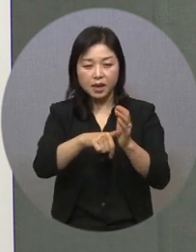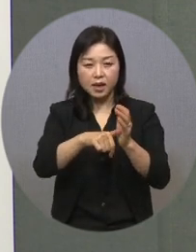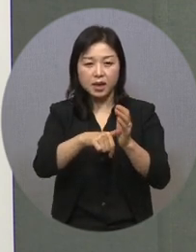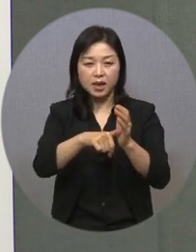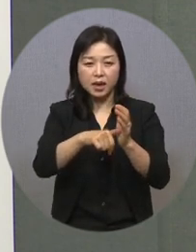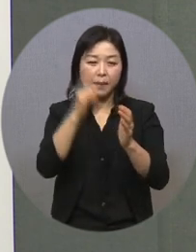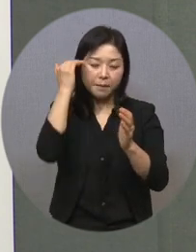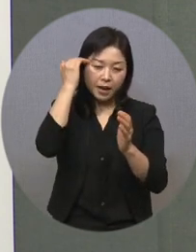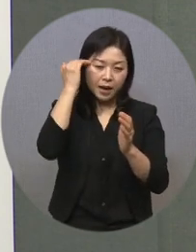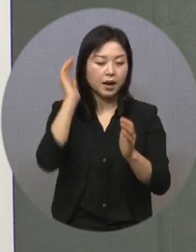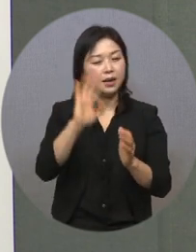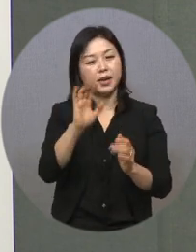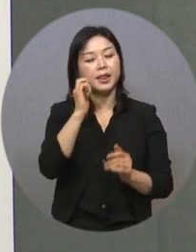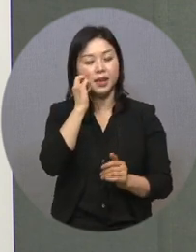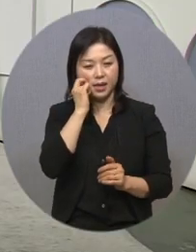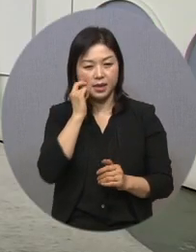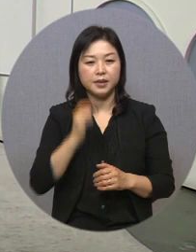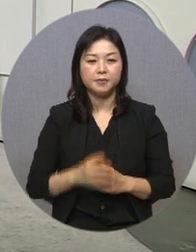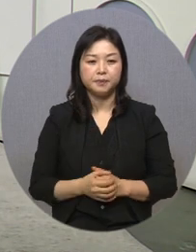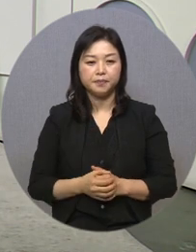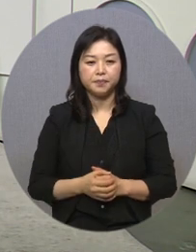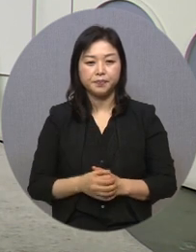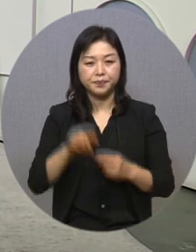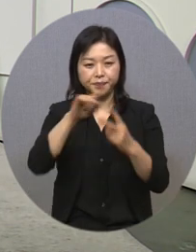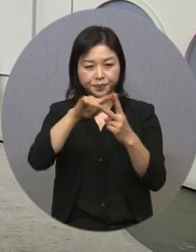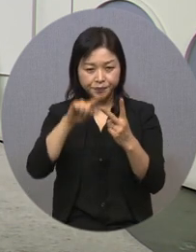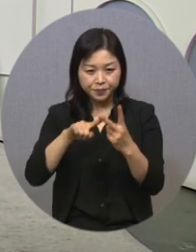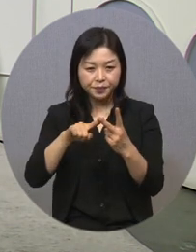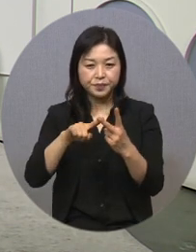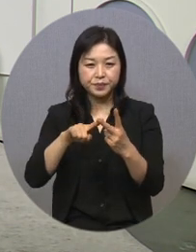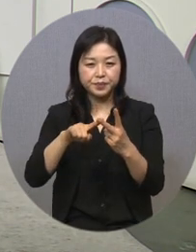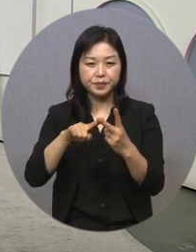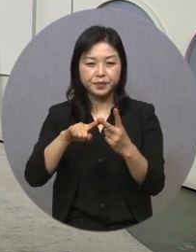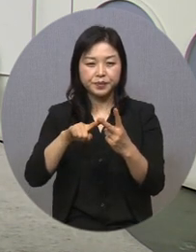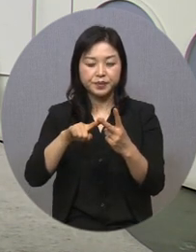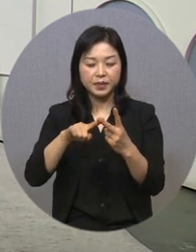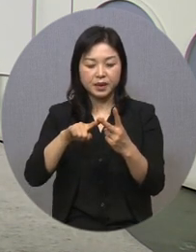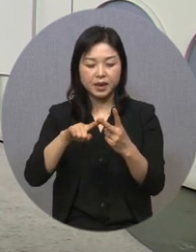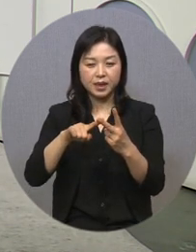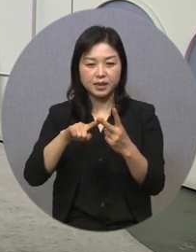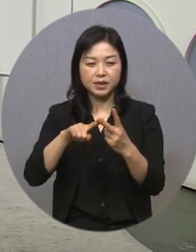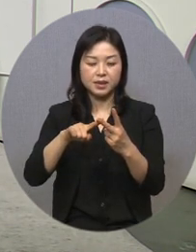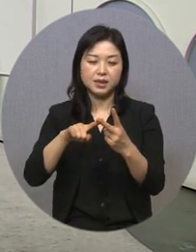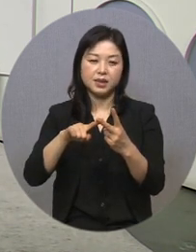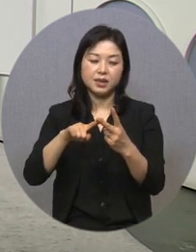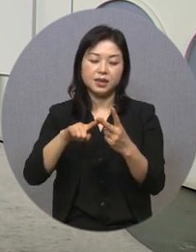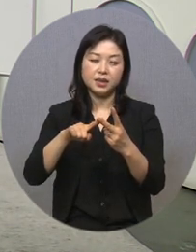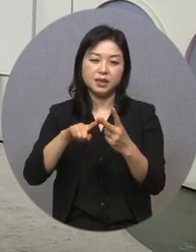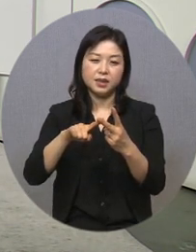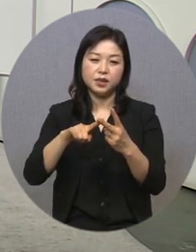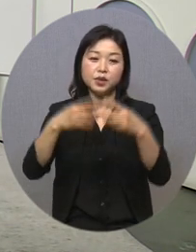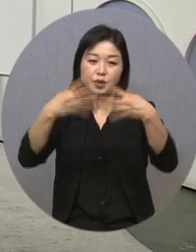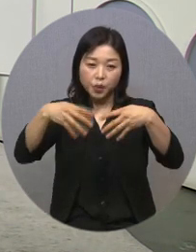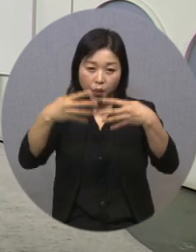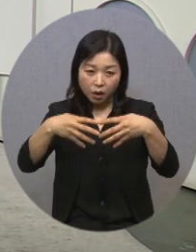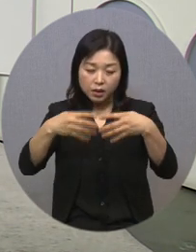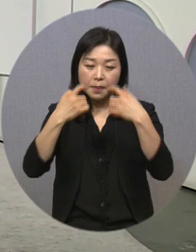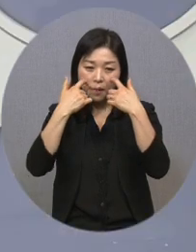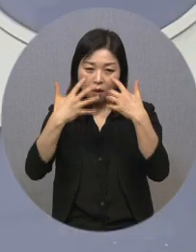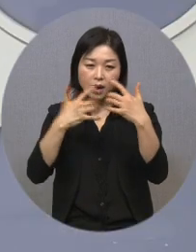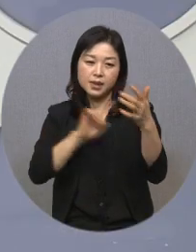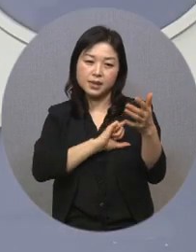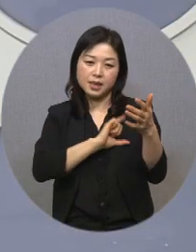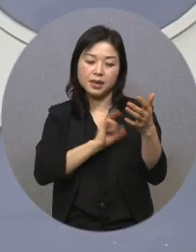차질을 빚으면 안 되겠다. 이런 두 가지의 예외 상황들의 조건을 명확하게 명시를 하고